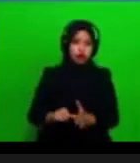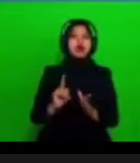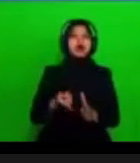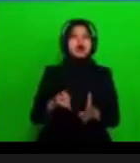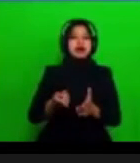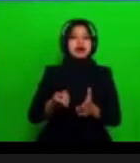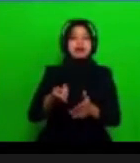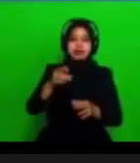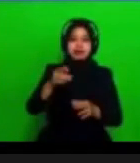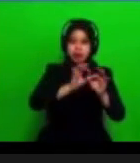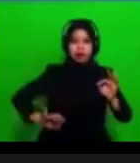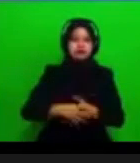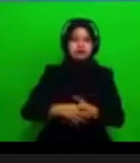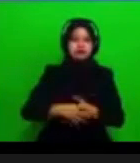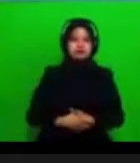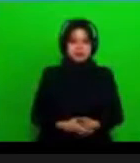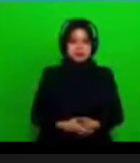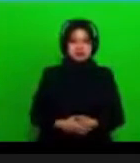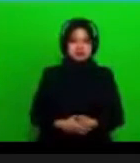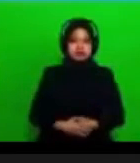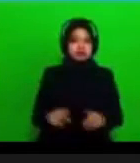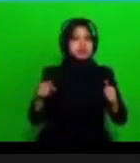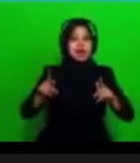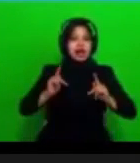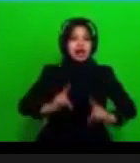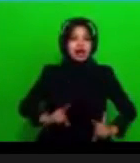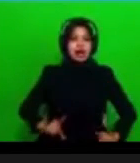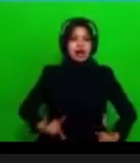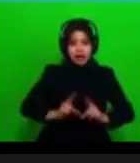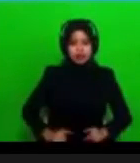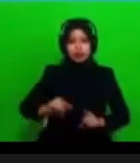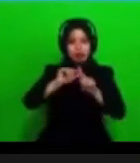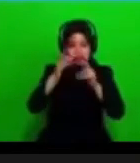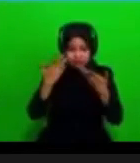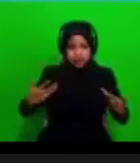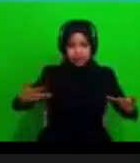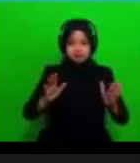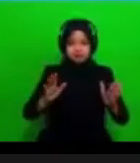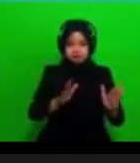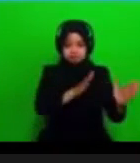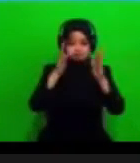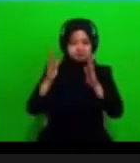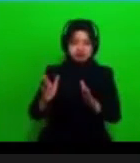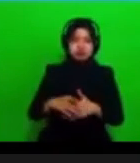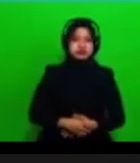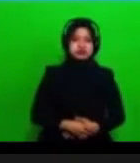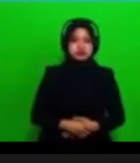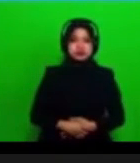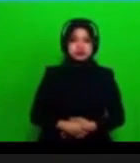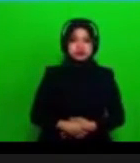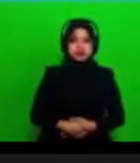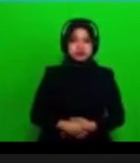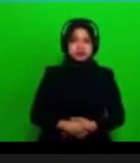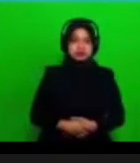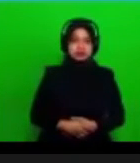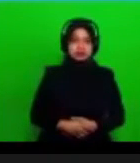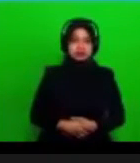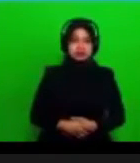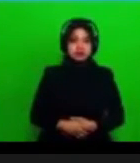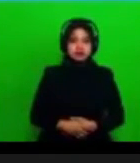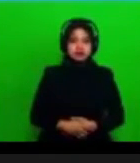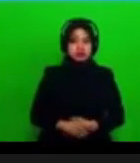dan berkebinekaan global. Inilah karakter pembelajar Pancasila, mungkin slide berikutnya,